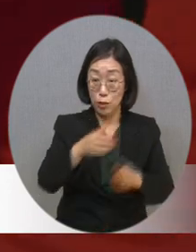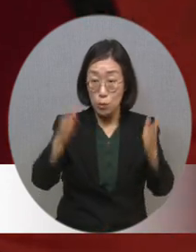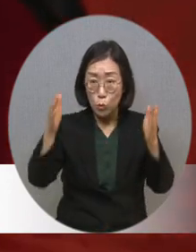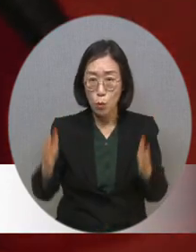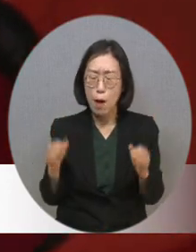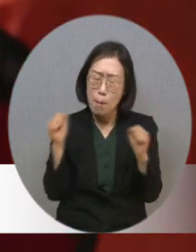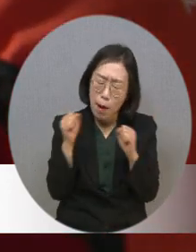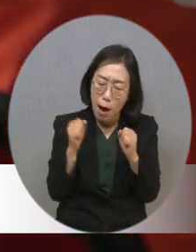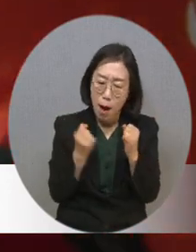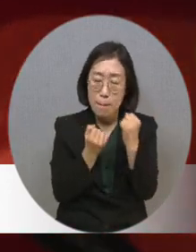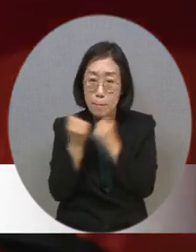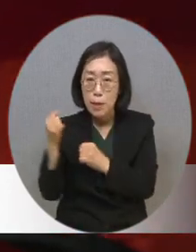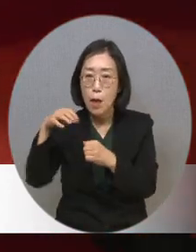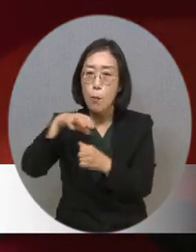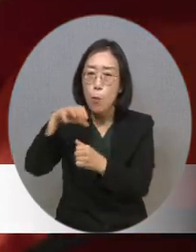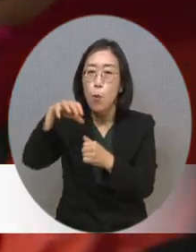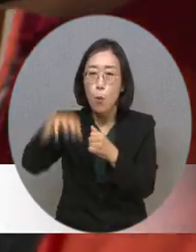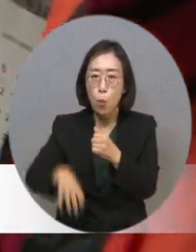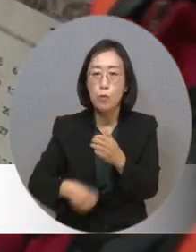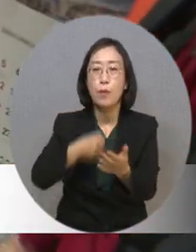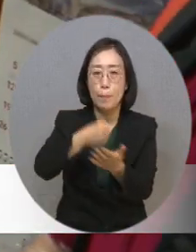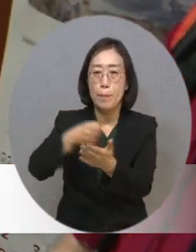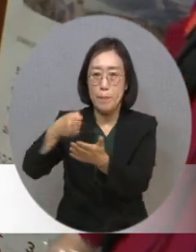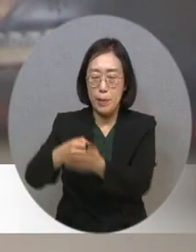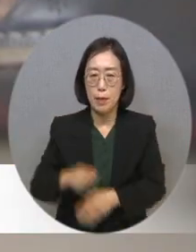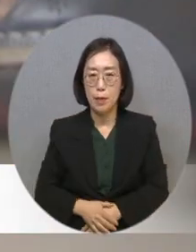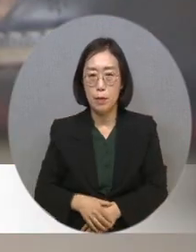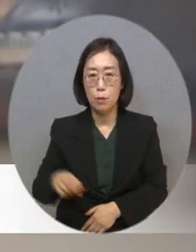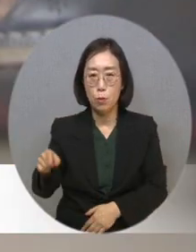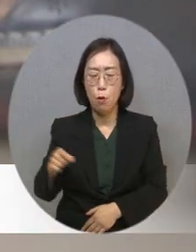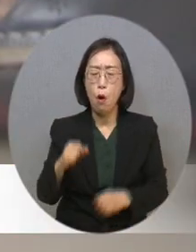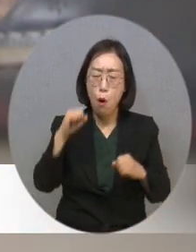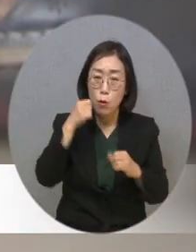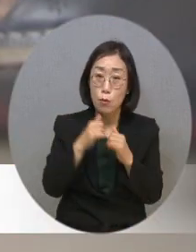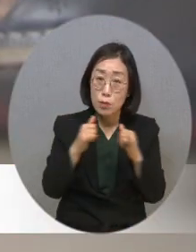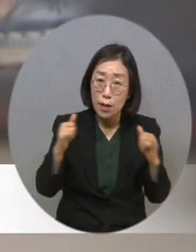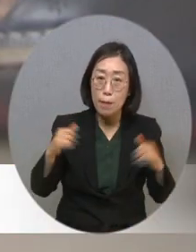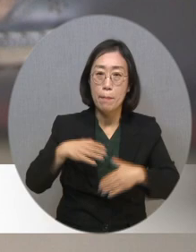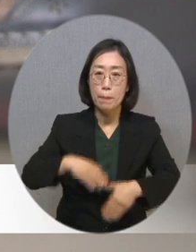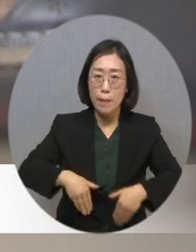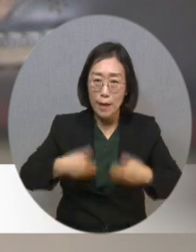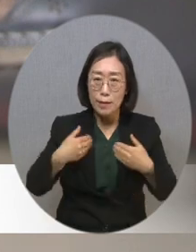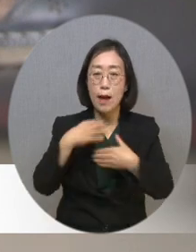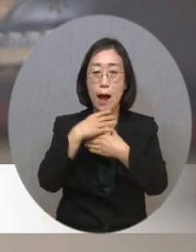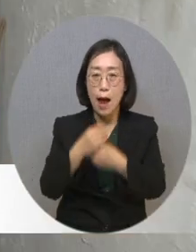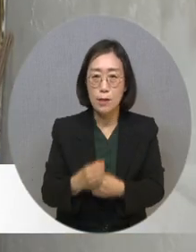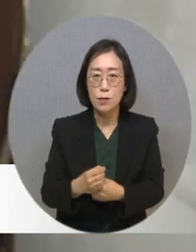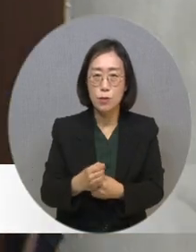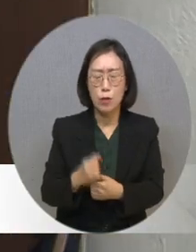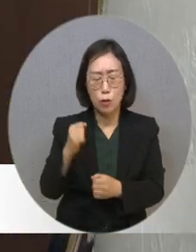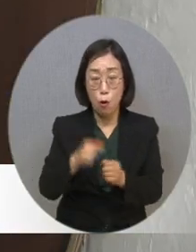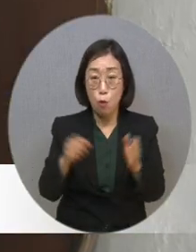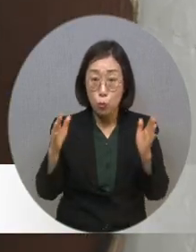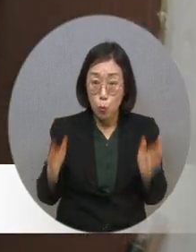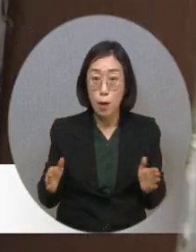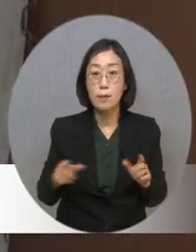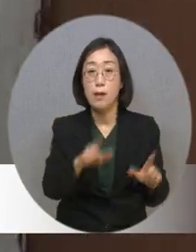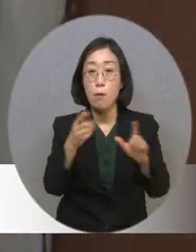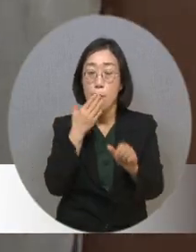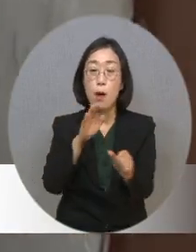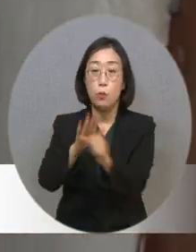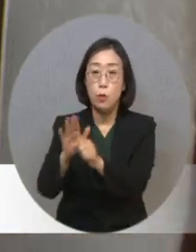9시부터는 운영합니다시는 취약계층이 따뜻하고 안전한 겨울을 날 수 있게 오는 3월